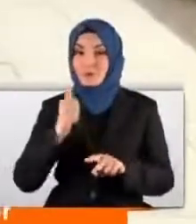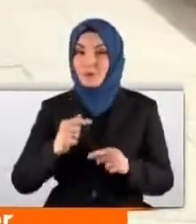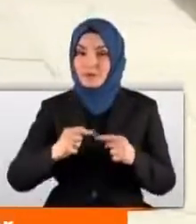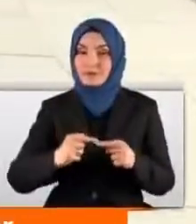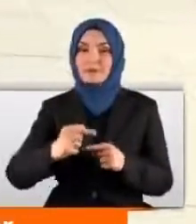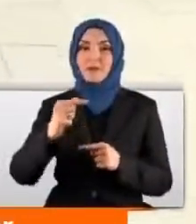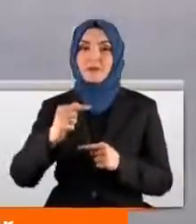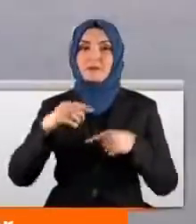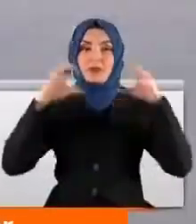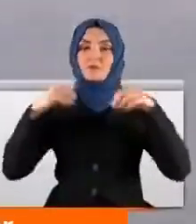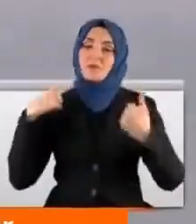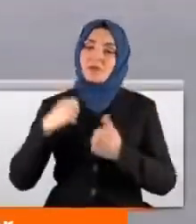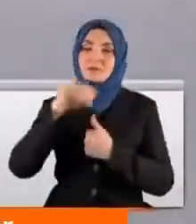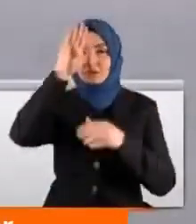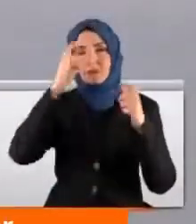yine İstanbul'a geliyor.